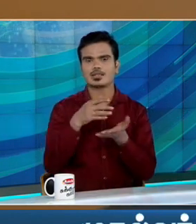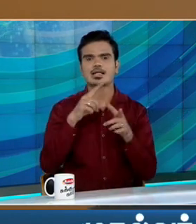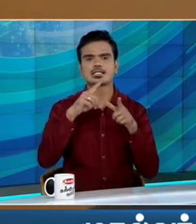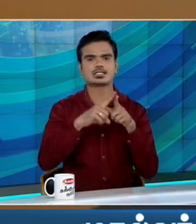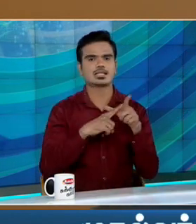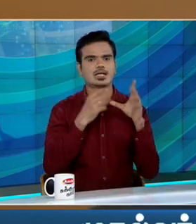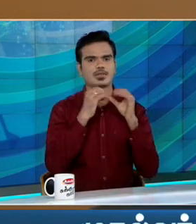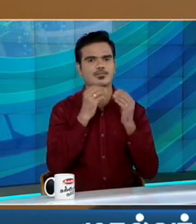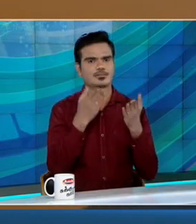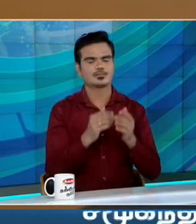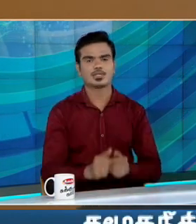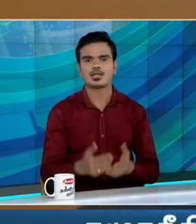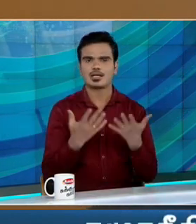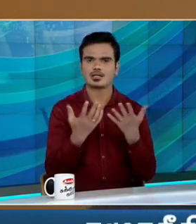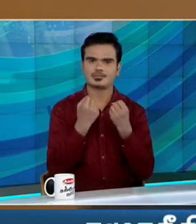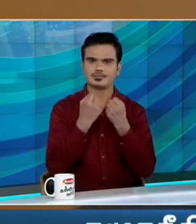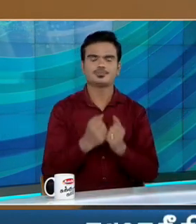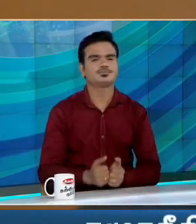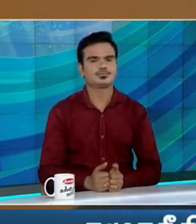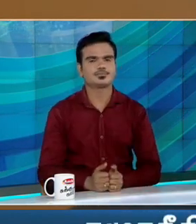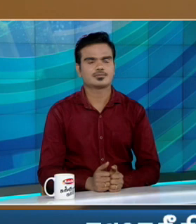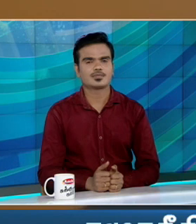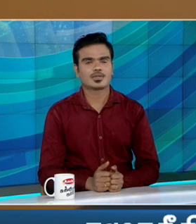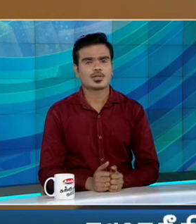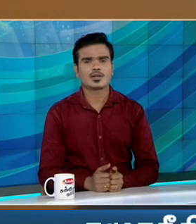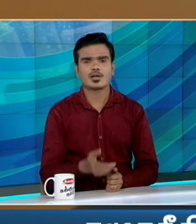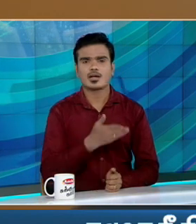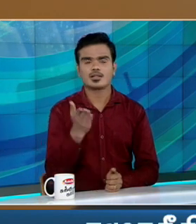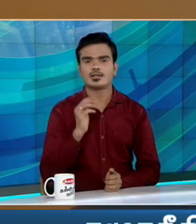ஜெய்பீம் படம் பெற்றிருக்குது. அதில்